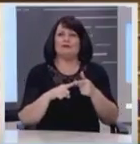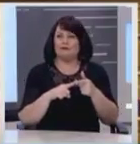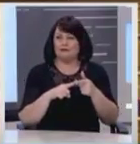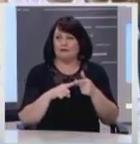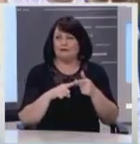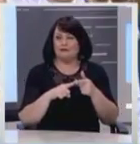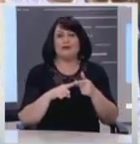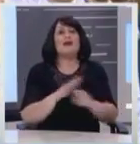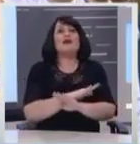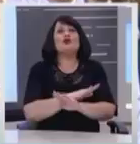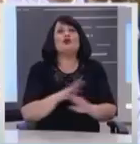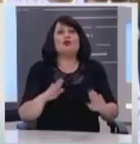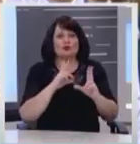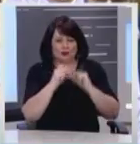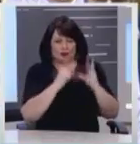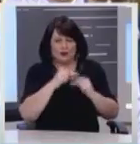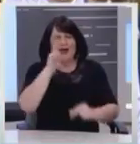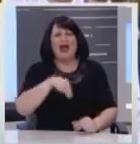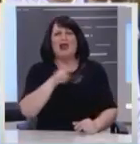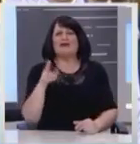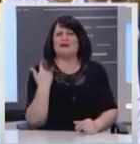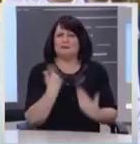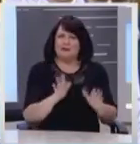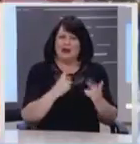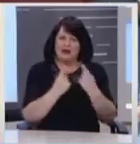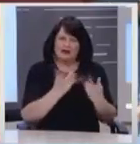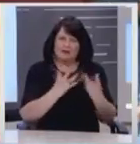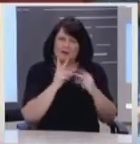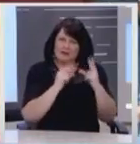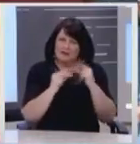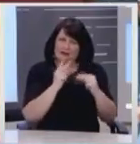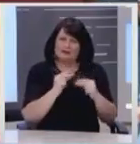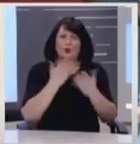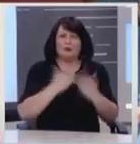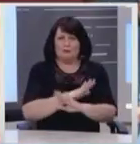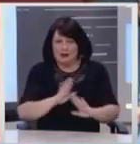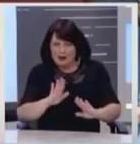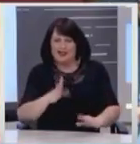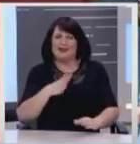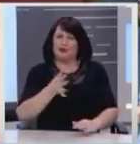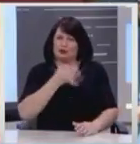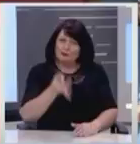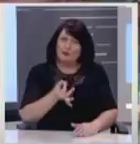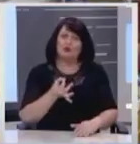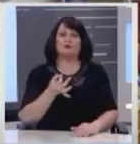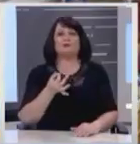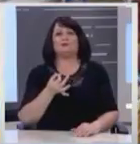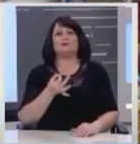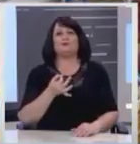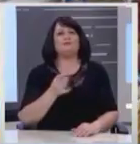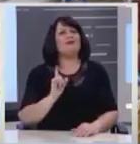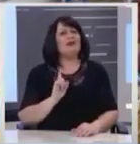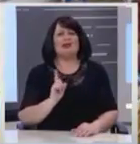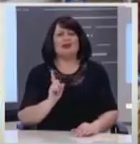ο τερματισμός των συνομιλιών στην Ελβετία. Θέλω να τονίσω ότι δεν